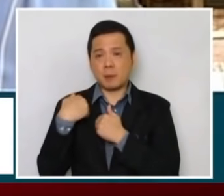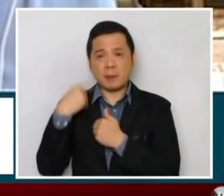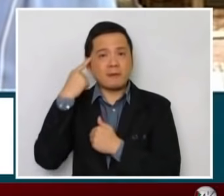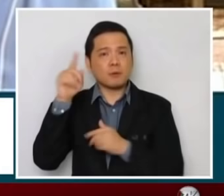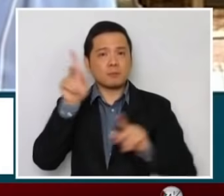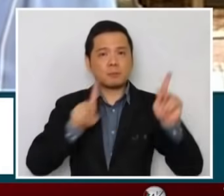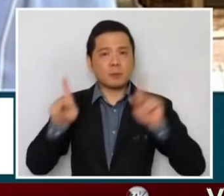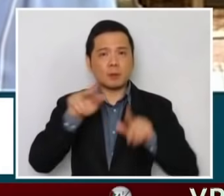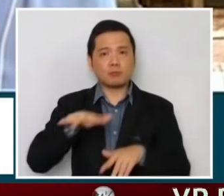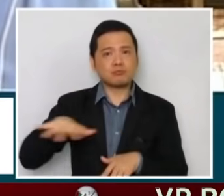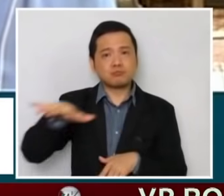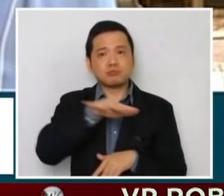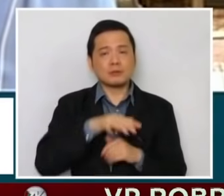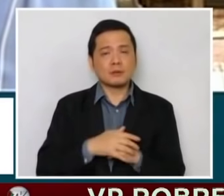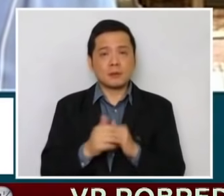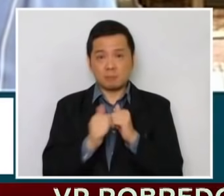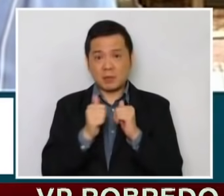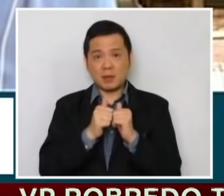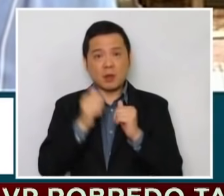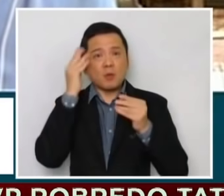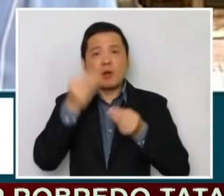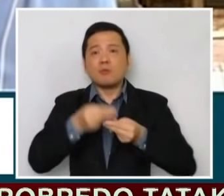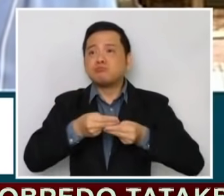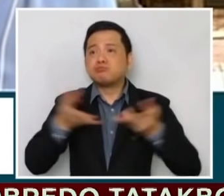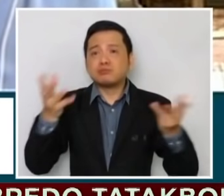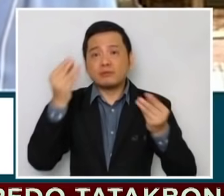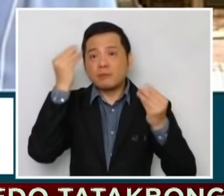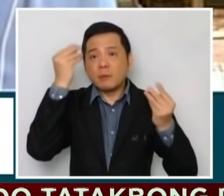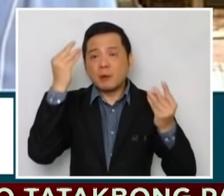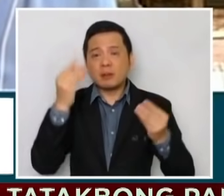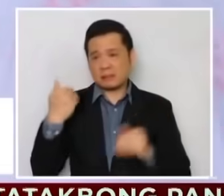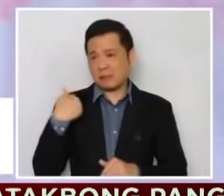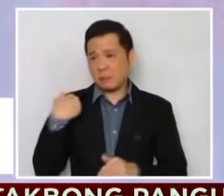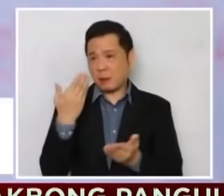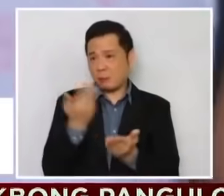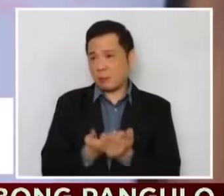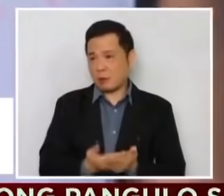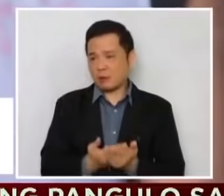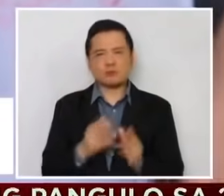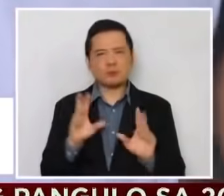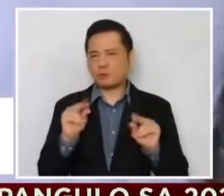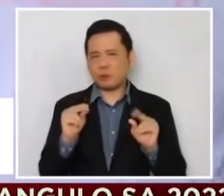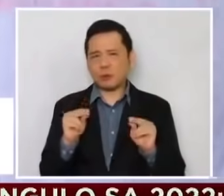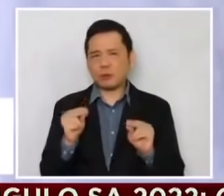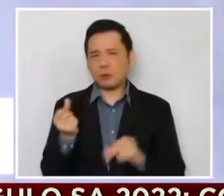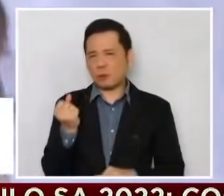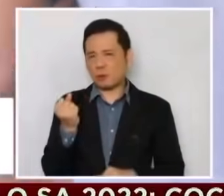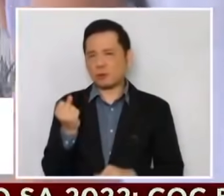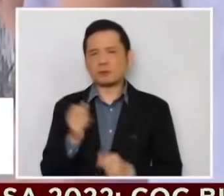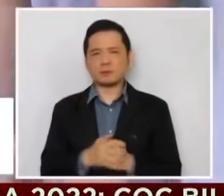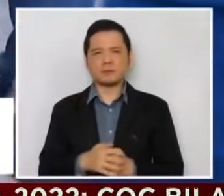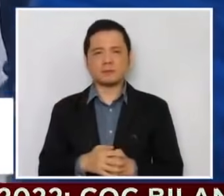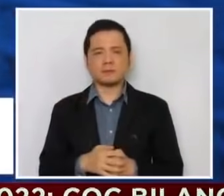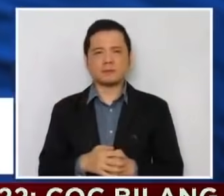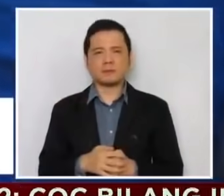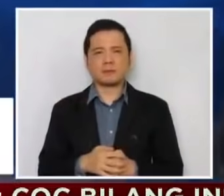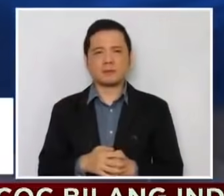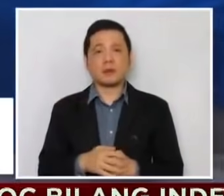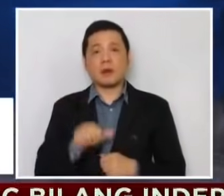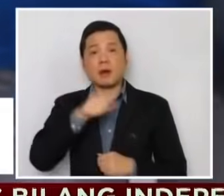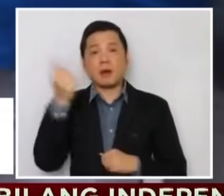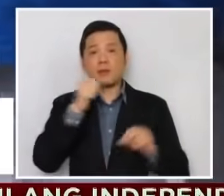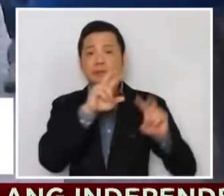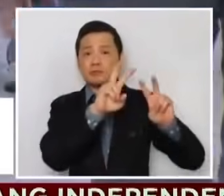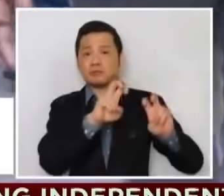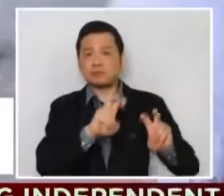kami maglalabas ng mga datos na hindi validated, hindi po na po proseso. Sa harap naman ng iba't ibang pag-aaral, ang